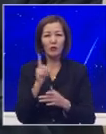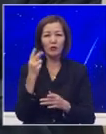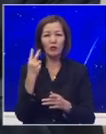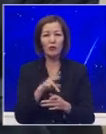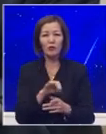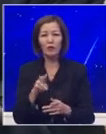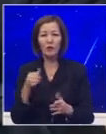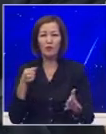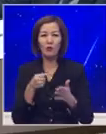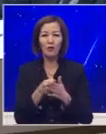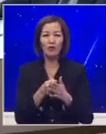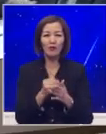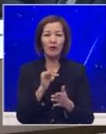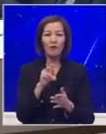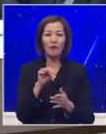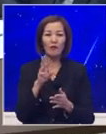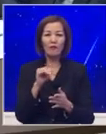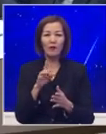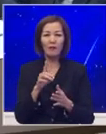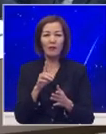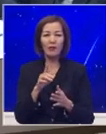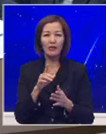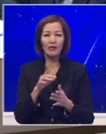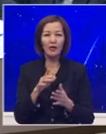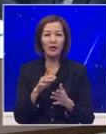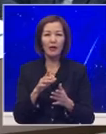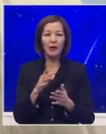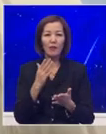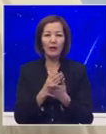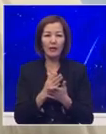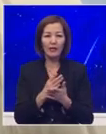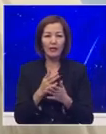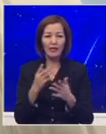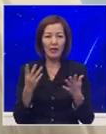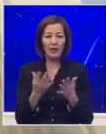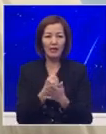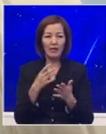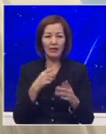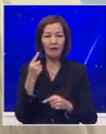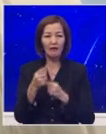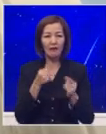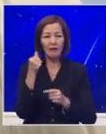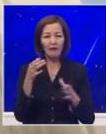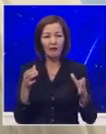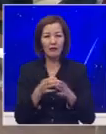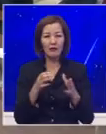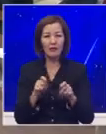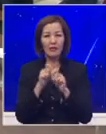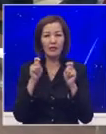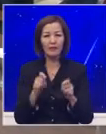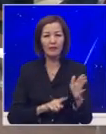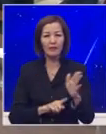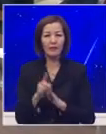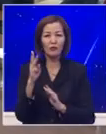миллион тоннаға дейін вольфрам қоры бар екен анықталған. Ал өңір басшысына жолығудағы себебі келер жылы компания іске қосылса